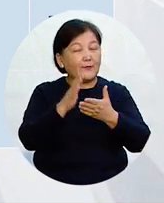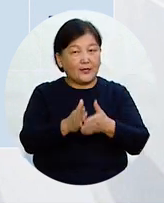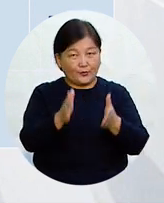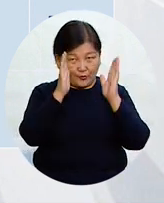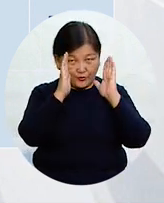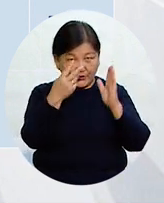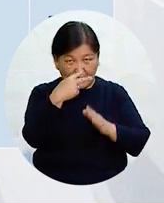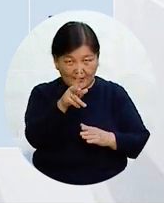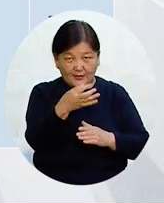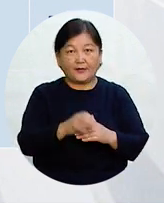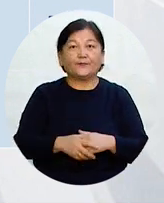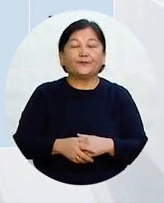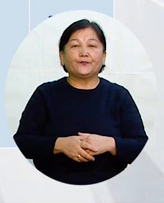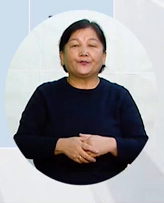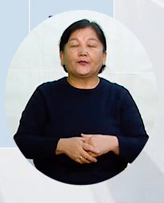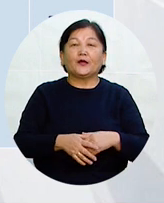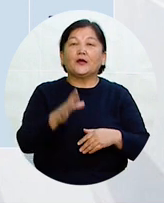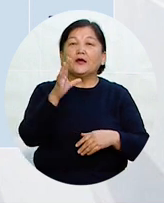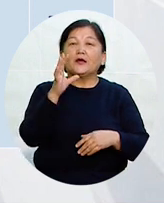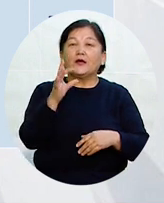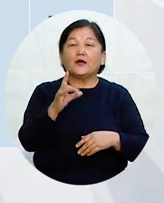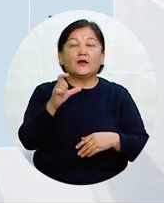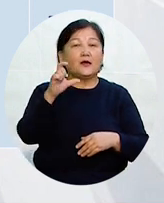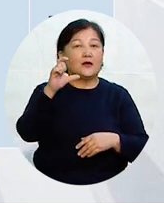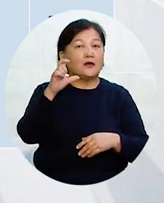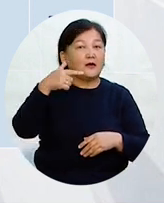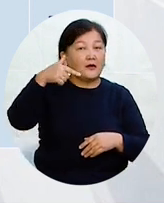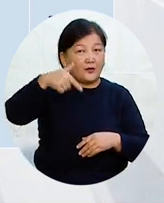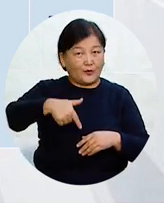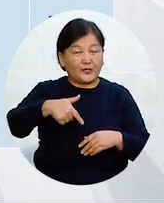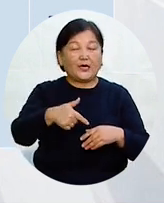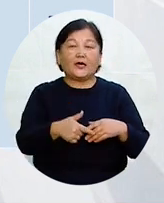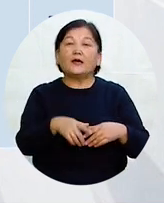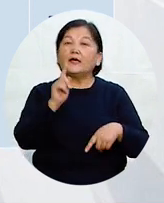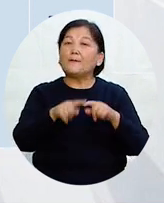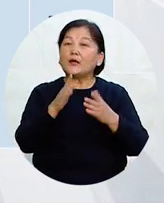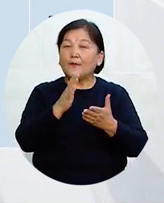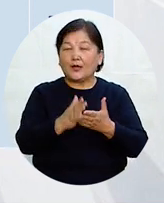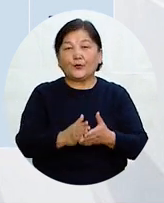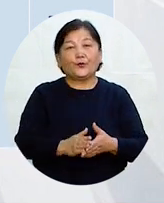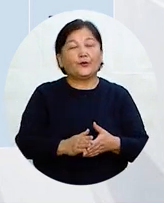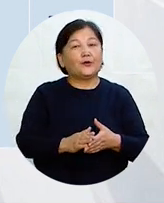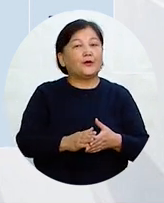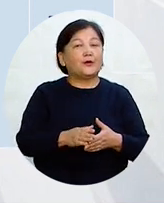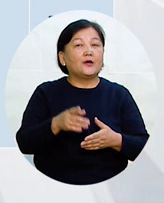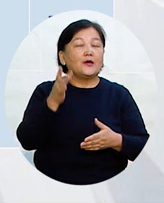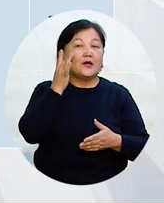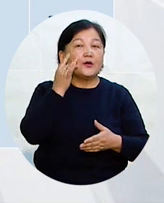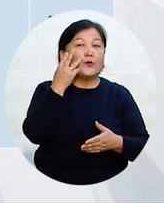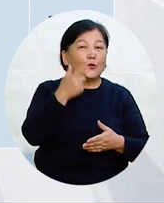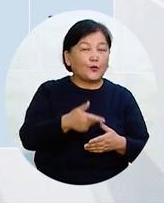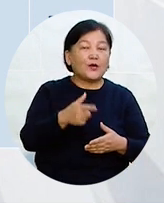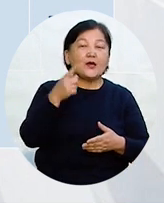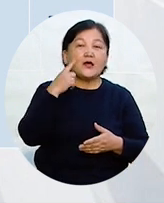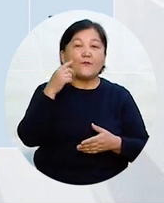анхаараарай. За мөн эр үгийн гэ үгийн дунд адагт хэрхэн орж байна? Эм үгийн гэ үсэг үгийн